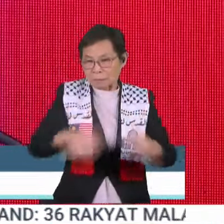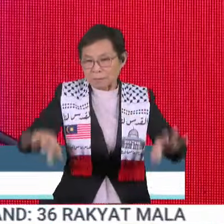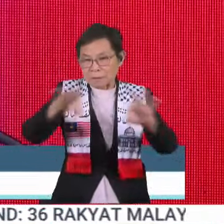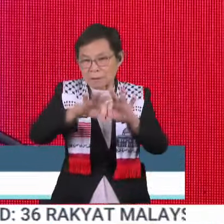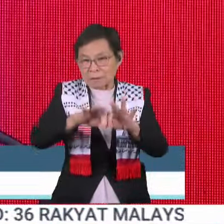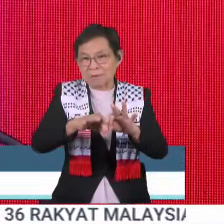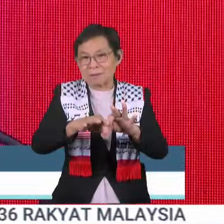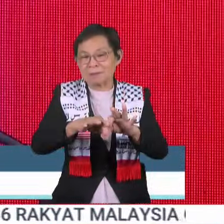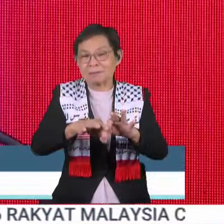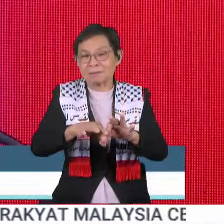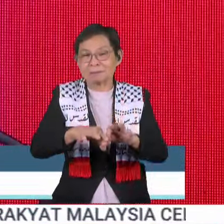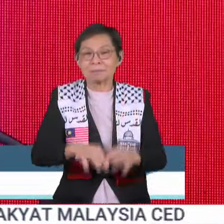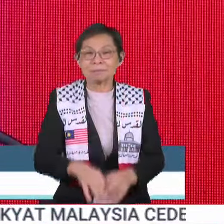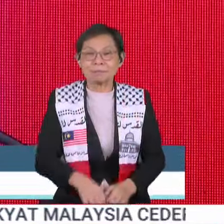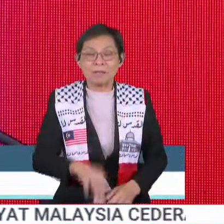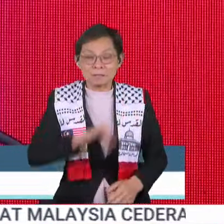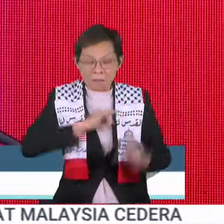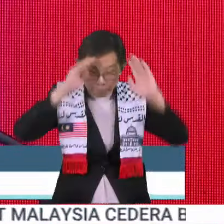diantaialanunia